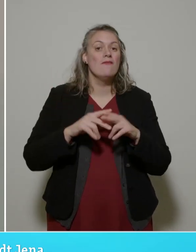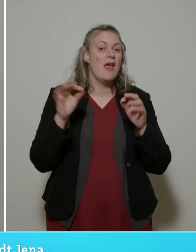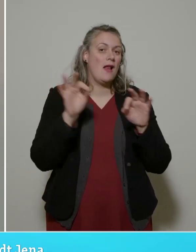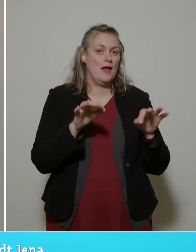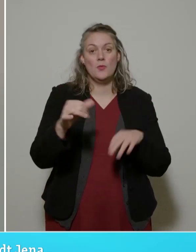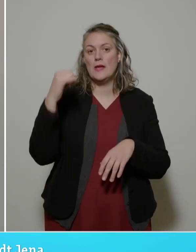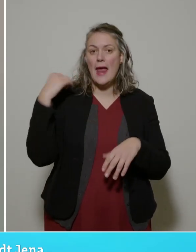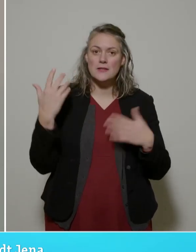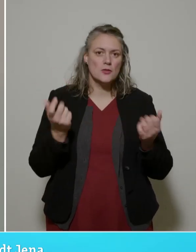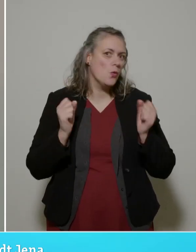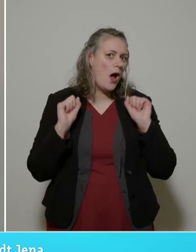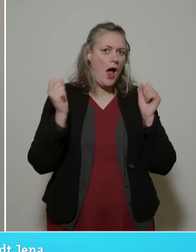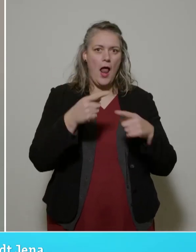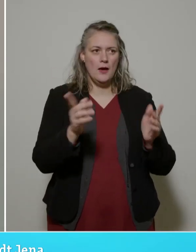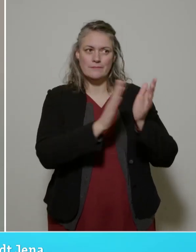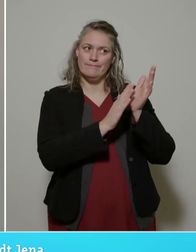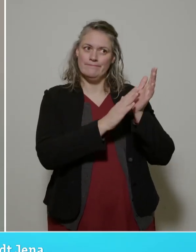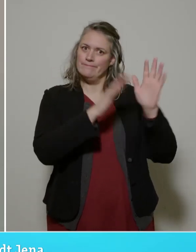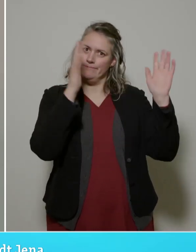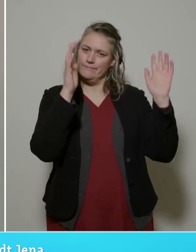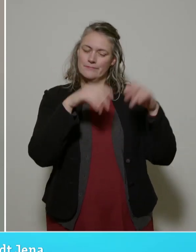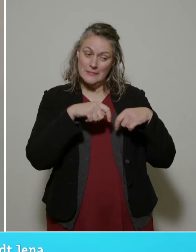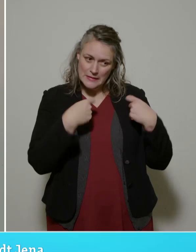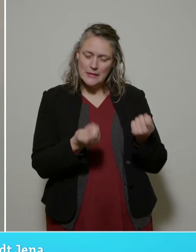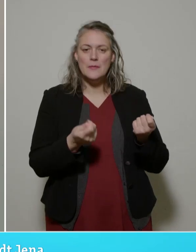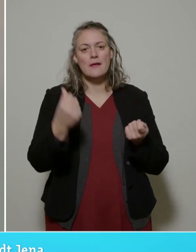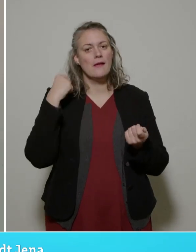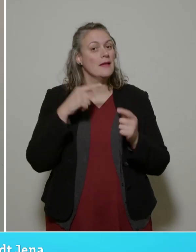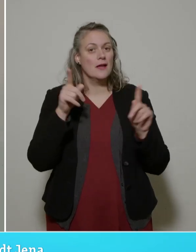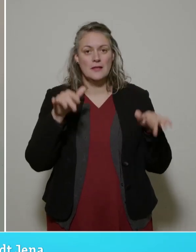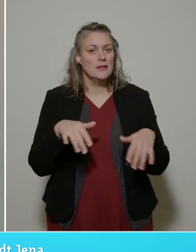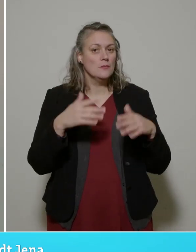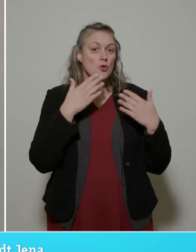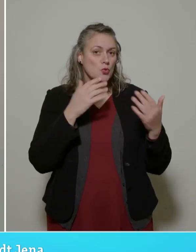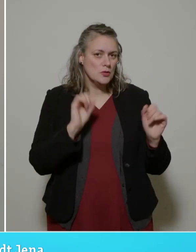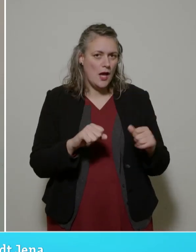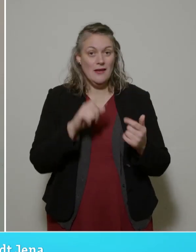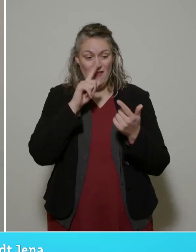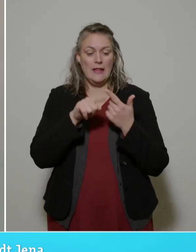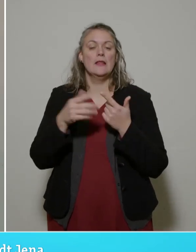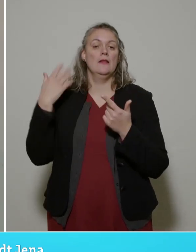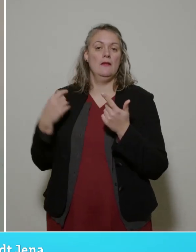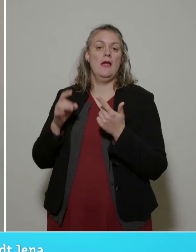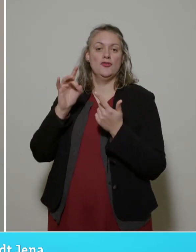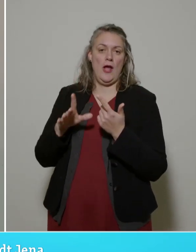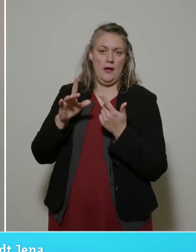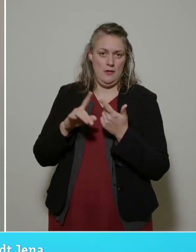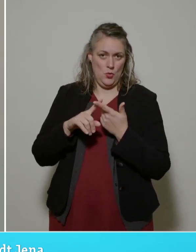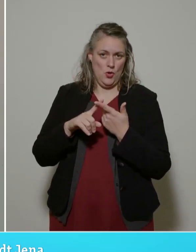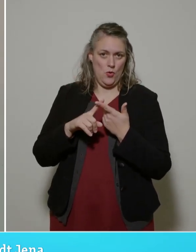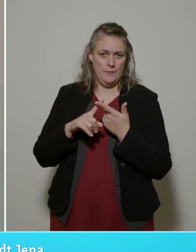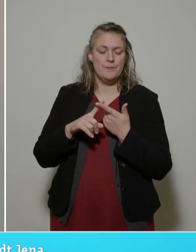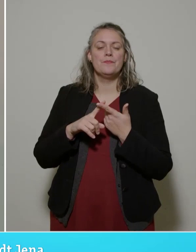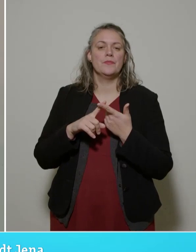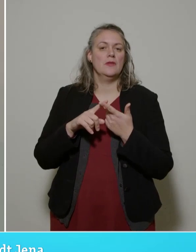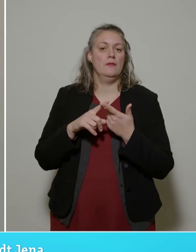die wir gestern so enthusiastisch hier nochmal begrüßt haben, gestern nicht hätten begrüßen können, weil es sie gar nicht gäbe. Und